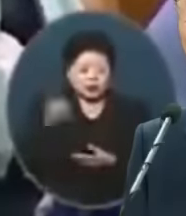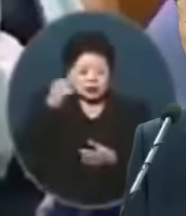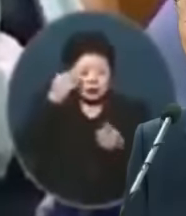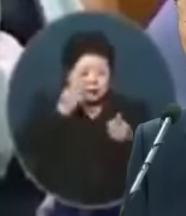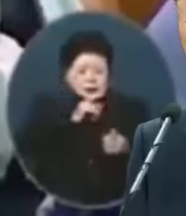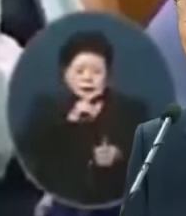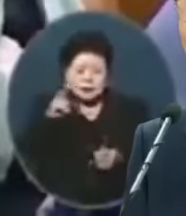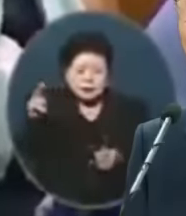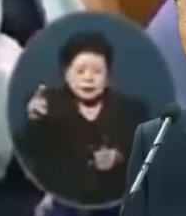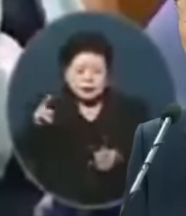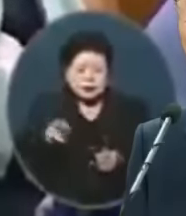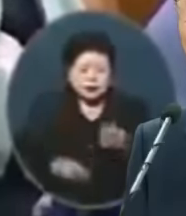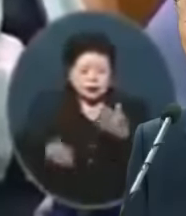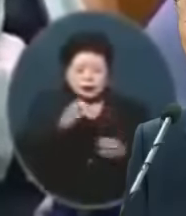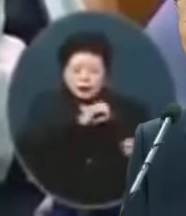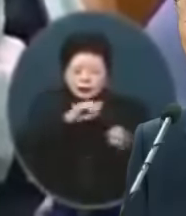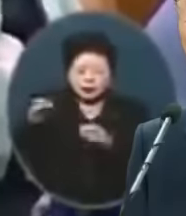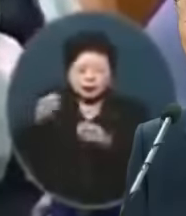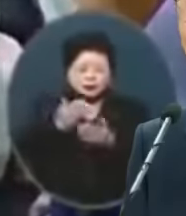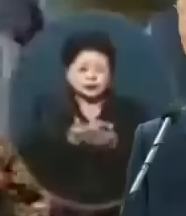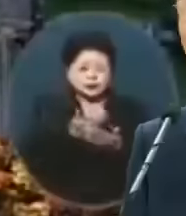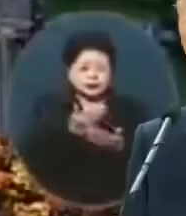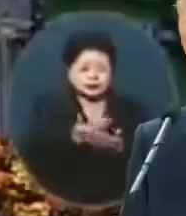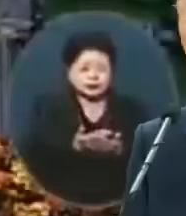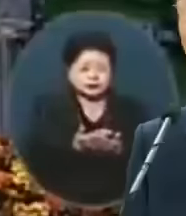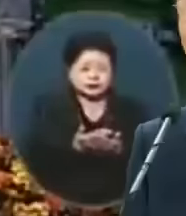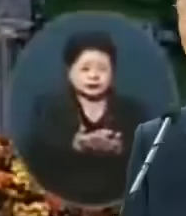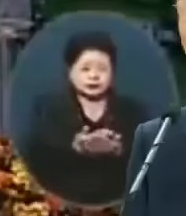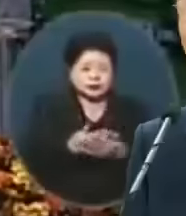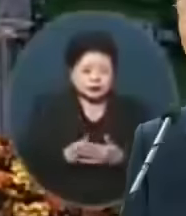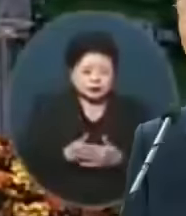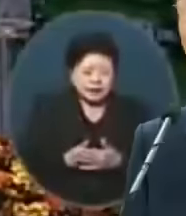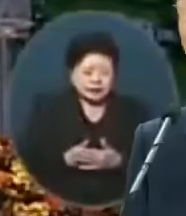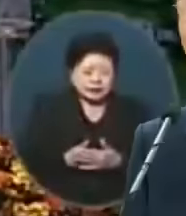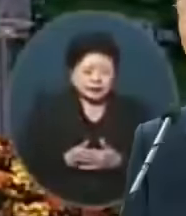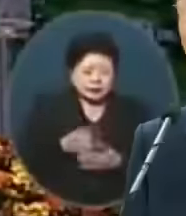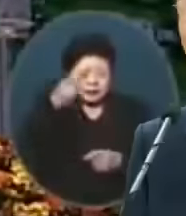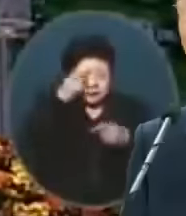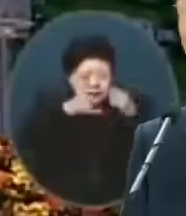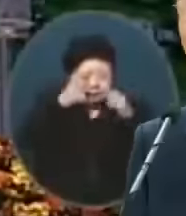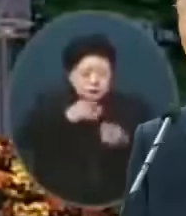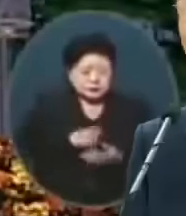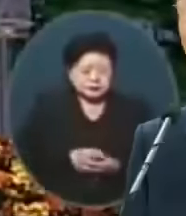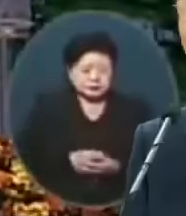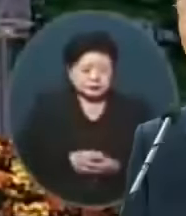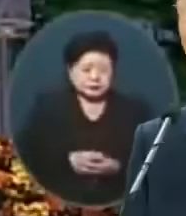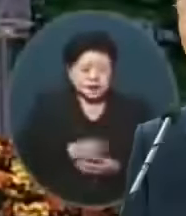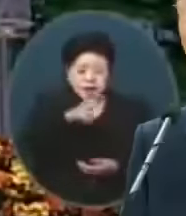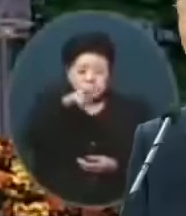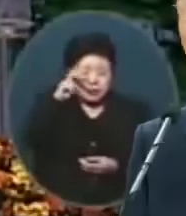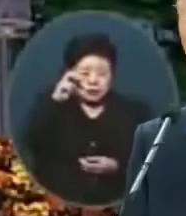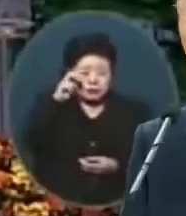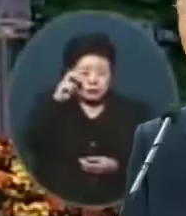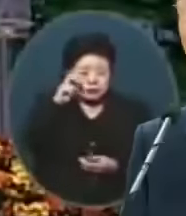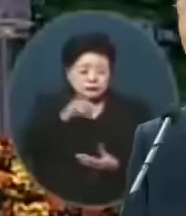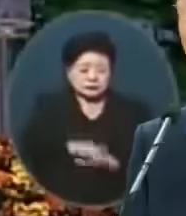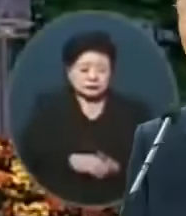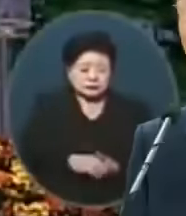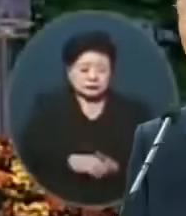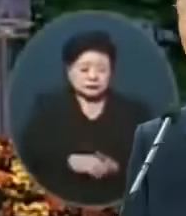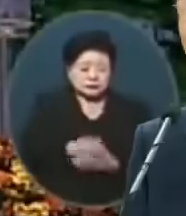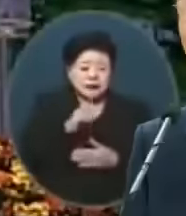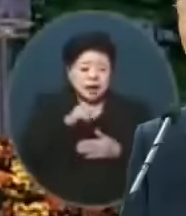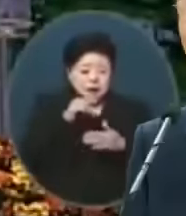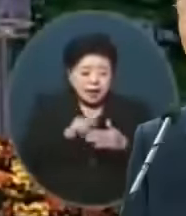성령님이여 다 불태워버려 주시옵소서. 불안, 초조, 슬픔, 미움 이